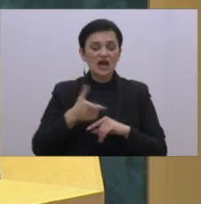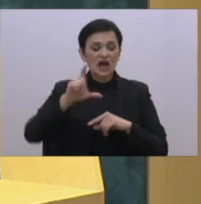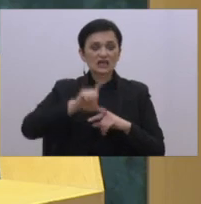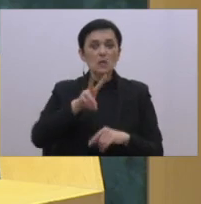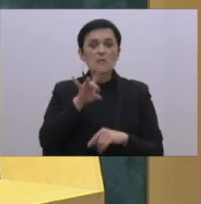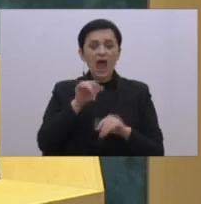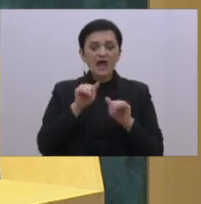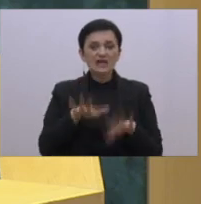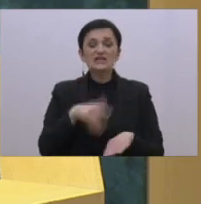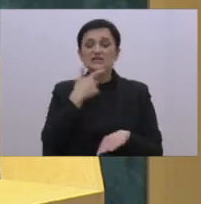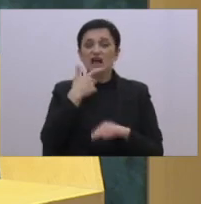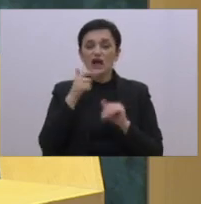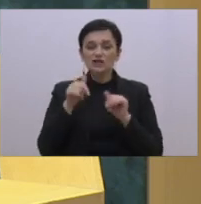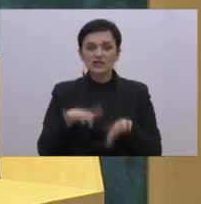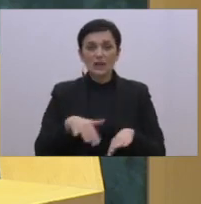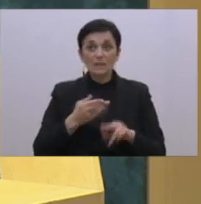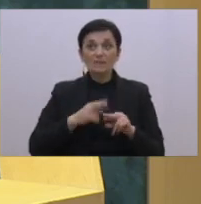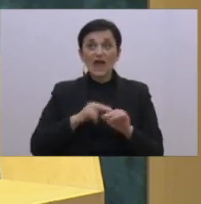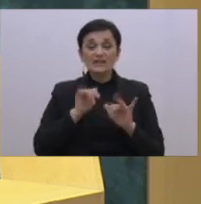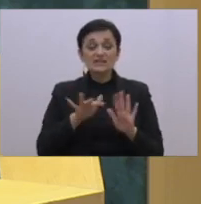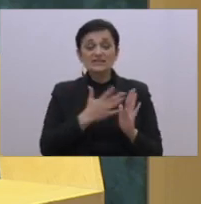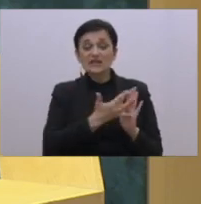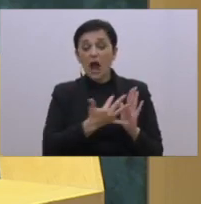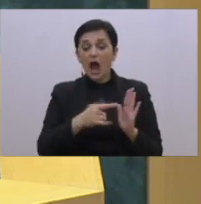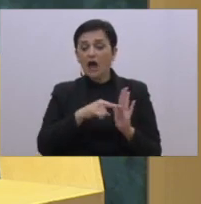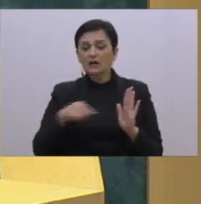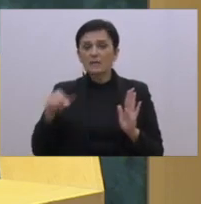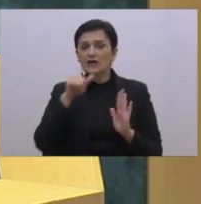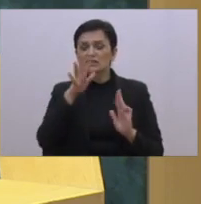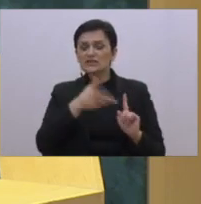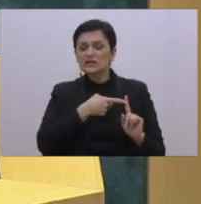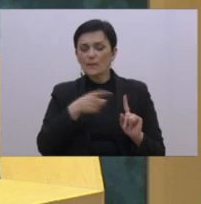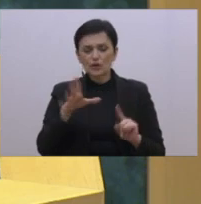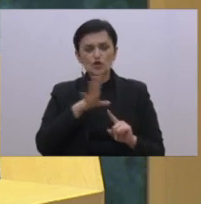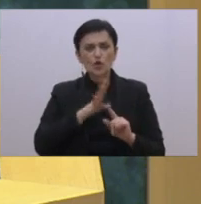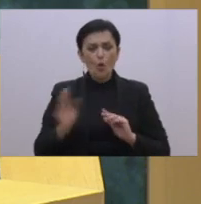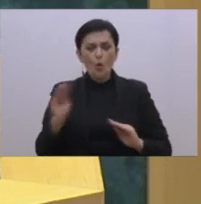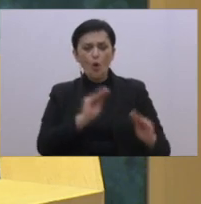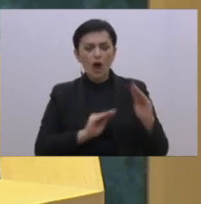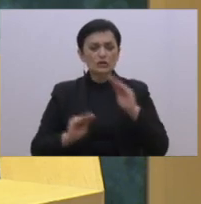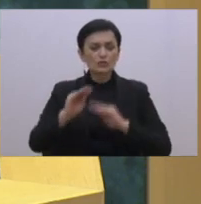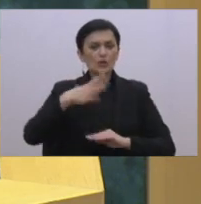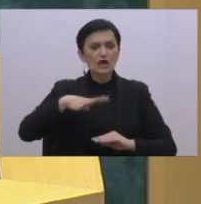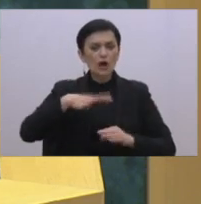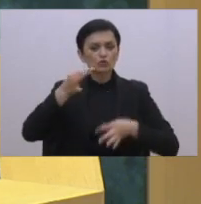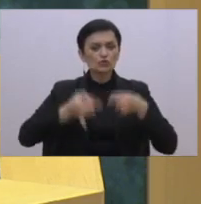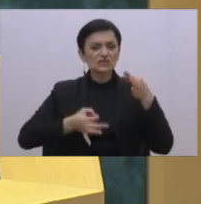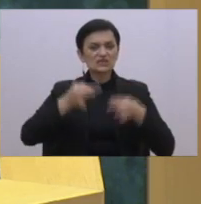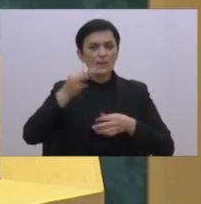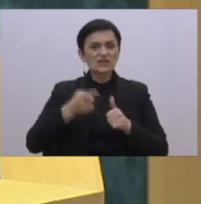მელიას საქმე, სააკაშვილის საქმე. ესი საქმეებია, რომლებზე წლების განმავლობაში იყო აწყობილი ქართული სასამართლოს